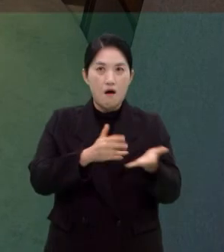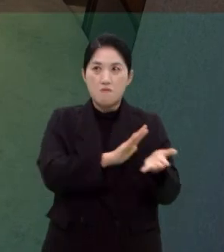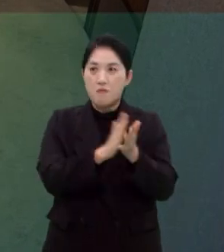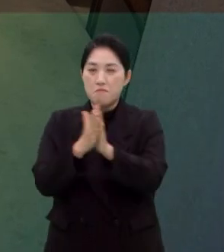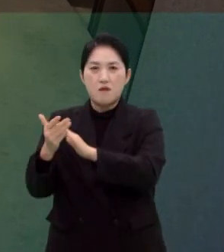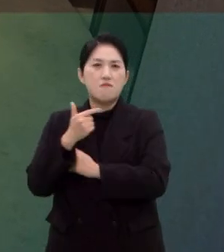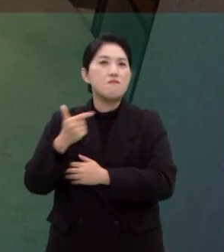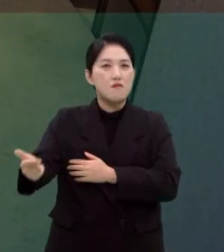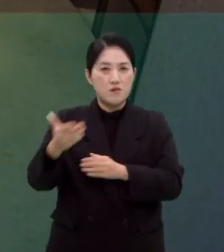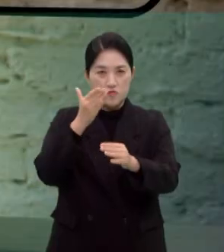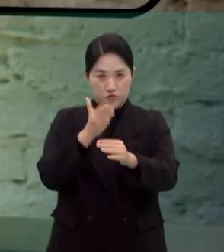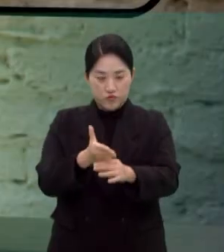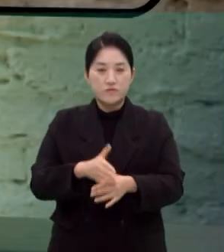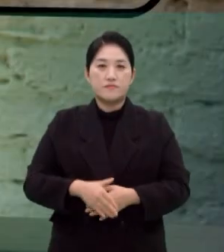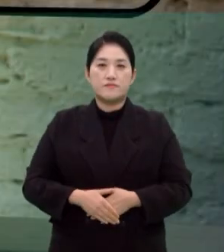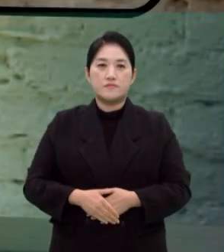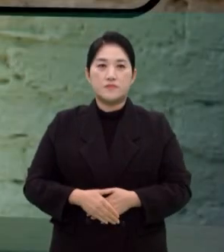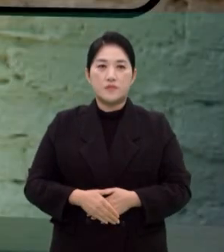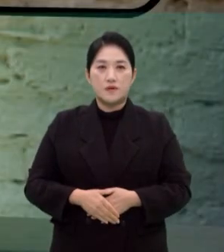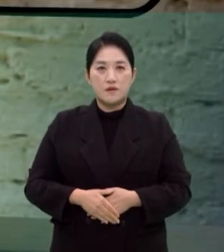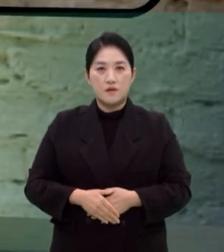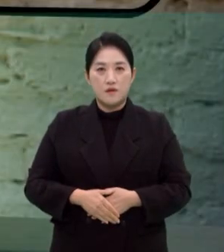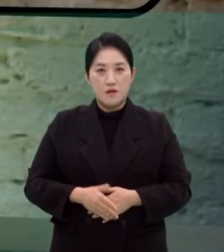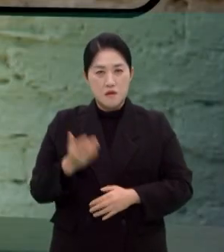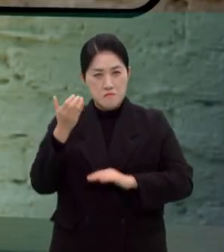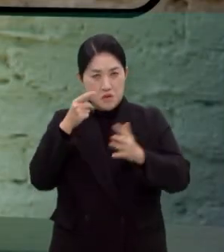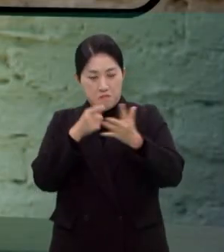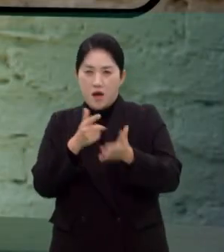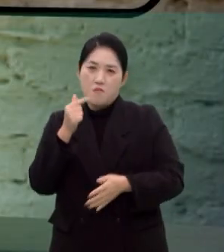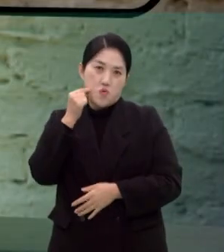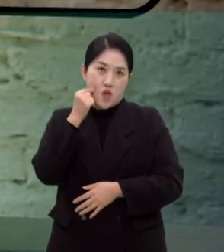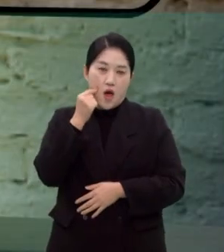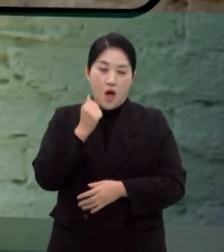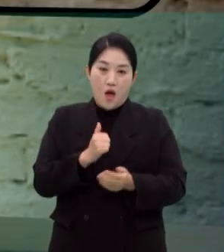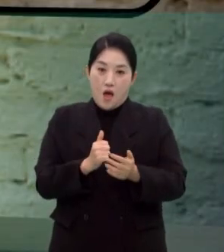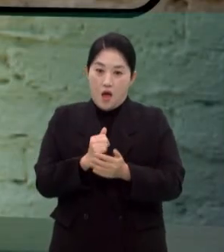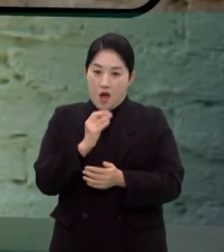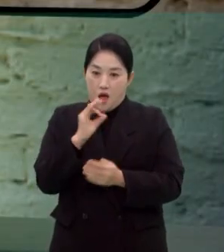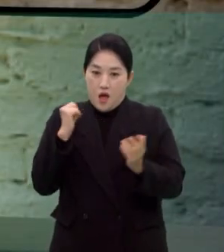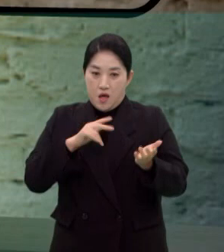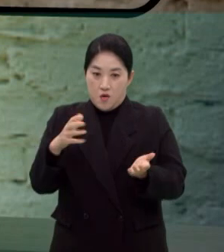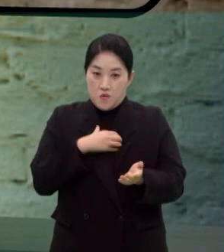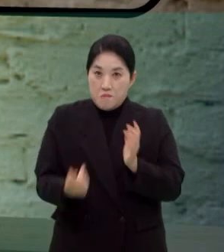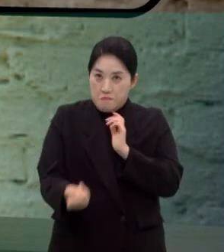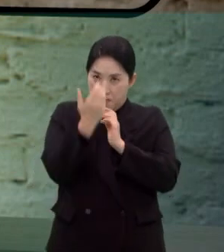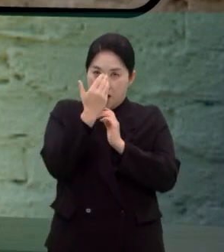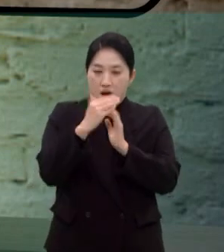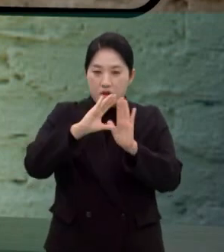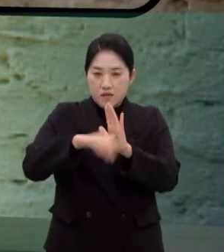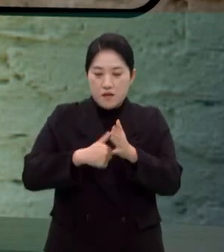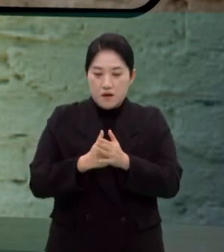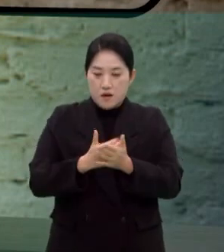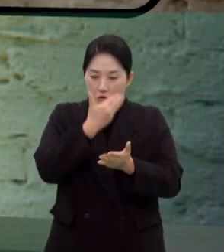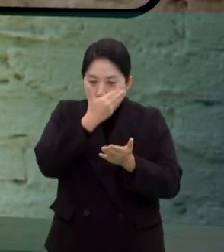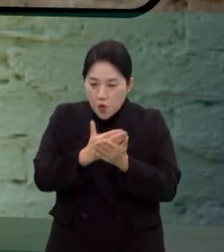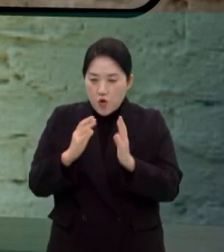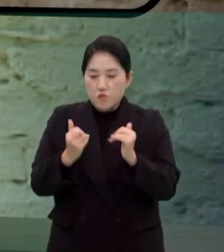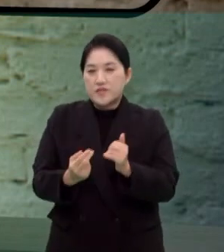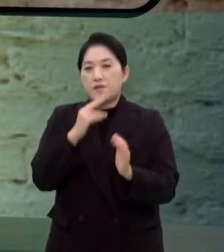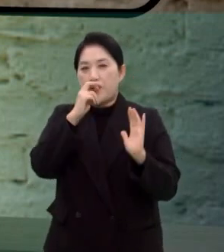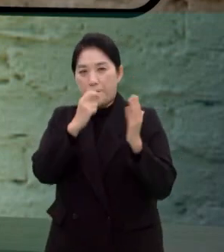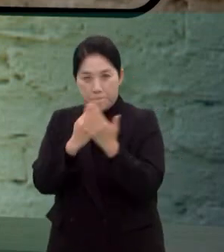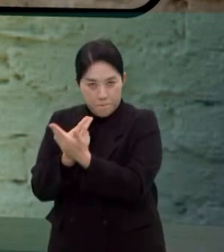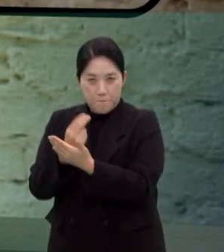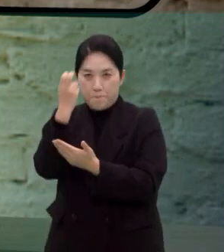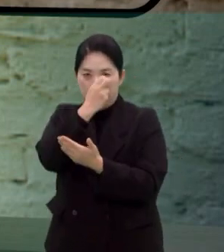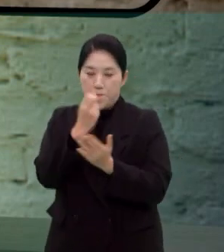있습니다. 예측할 수 없는 위험으로부터 소중한 국민의 생명 안전을 보호하기 위해서는 우리